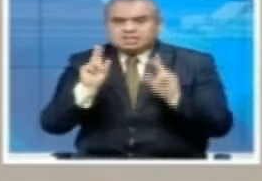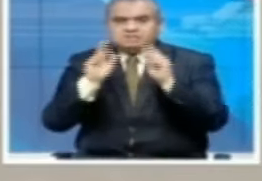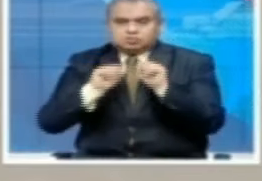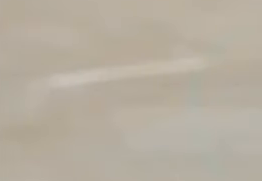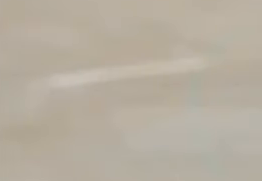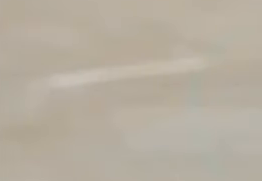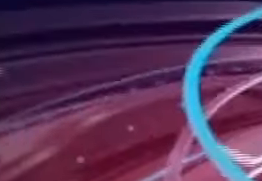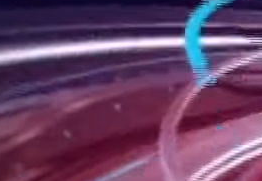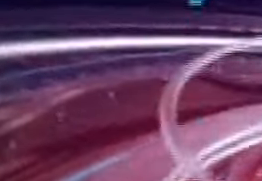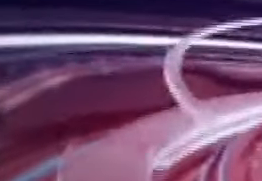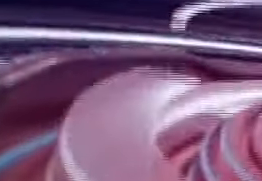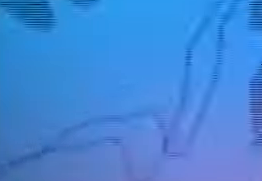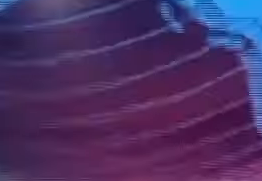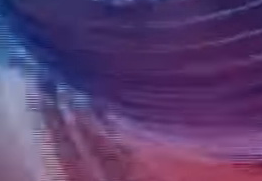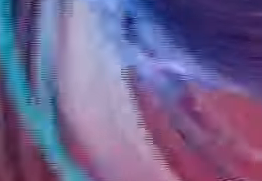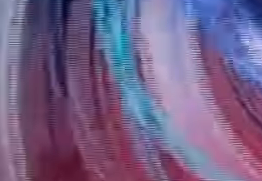المصري.